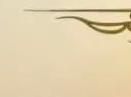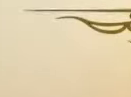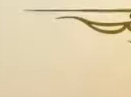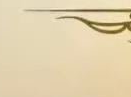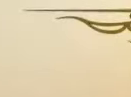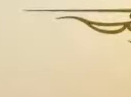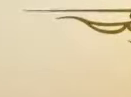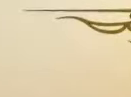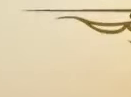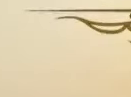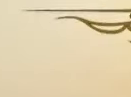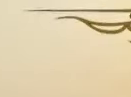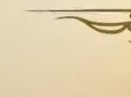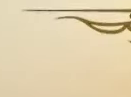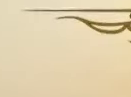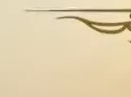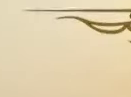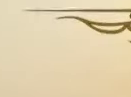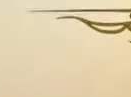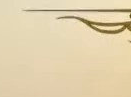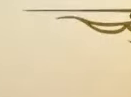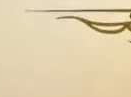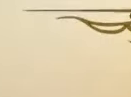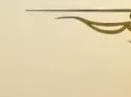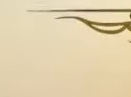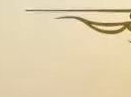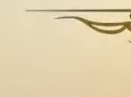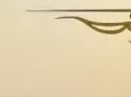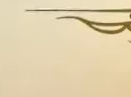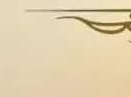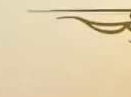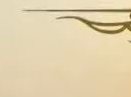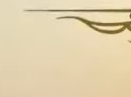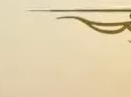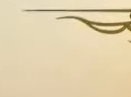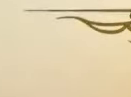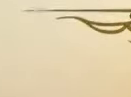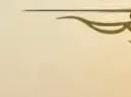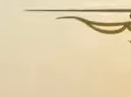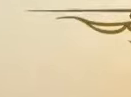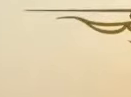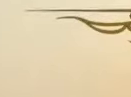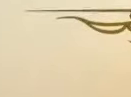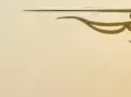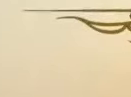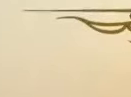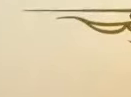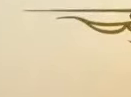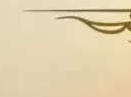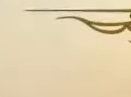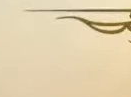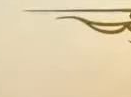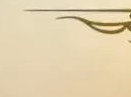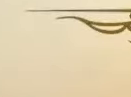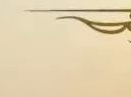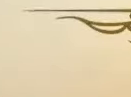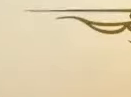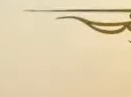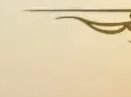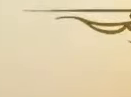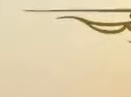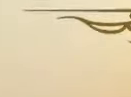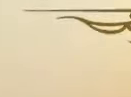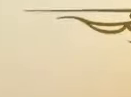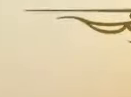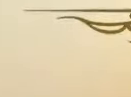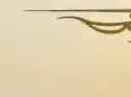الخامس: سعيد عبد المعطي حمدون من اليمن من محافظة حضرموت، حواء إبراهيم أنس